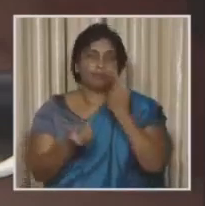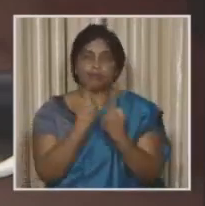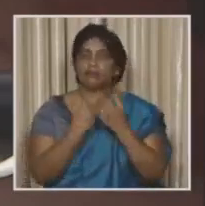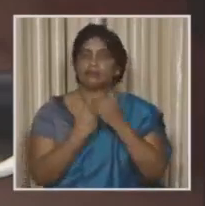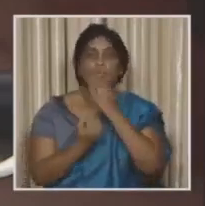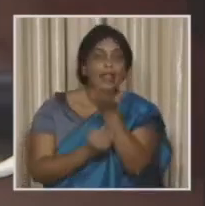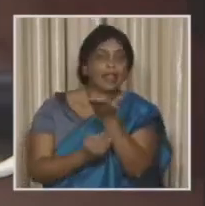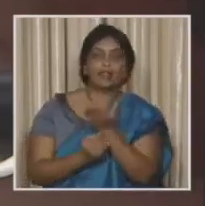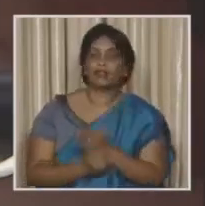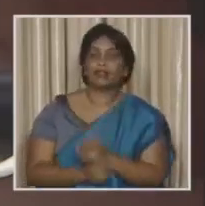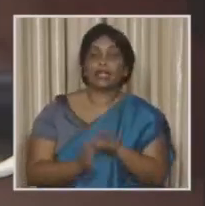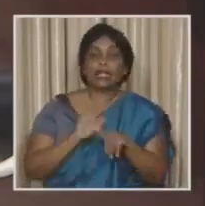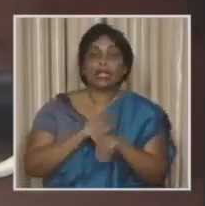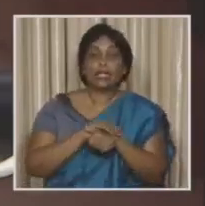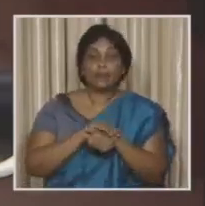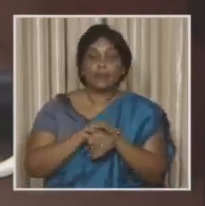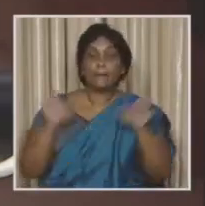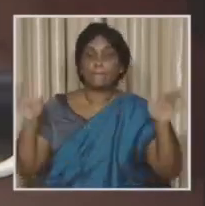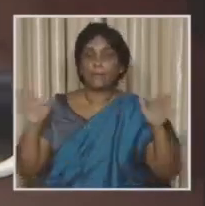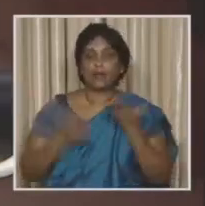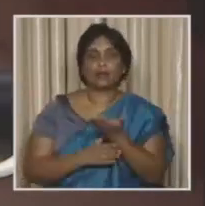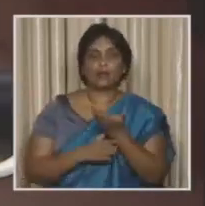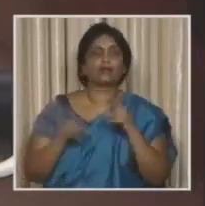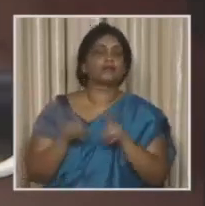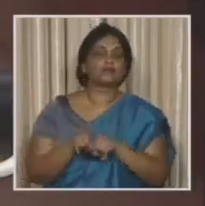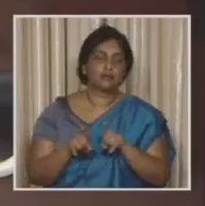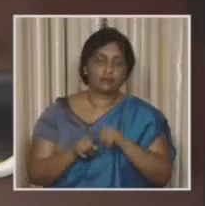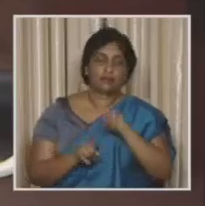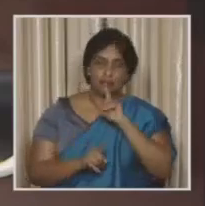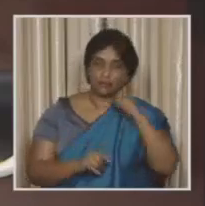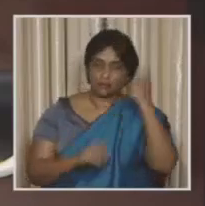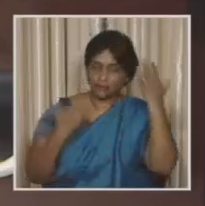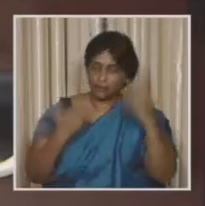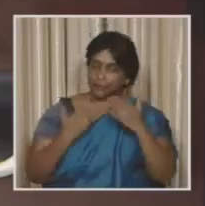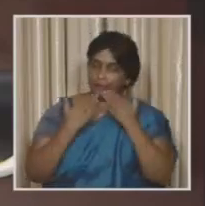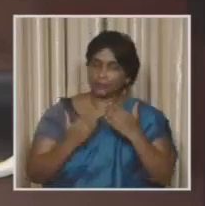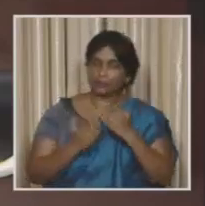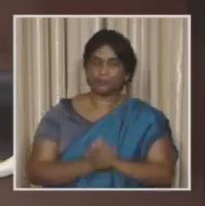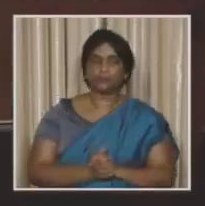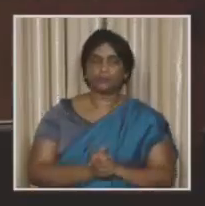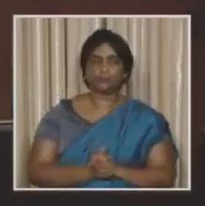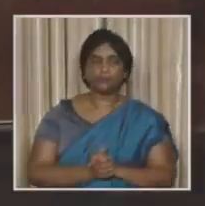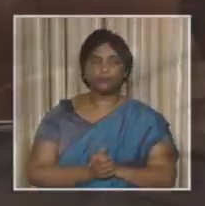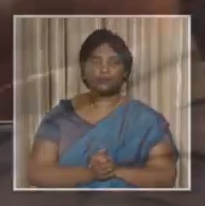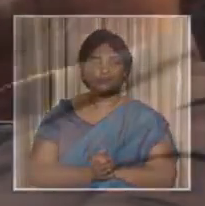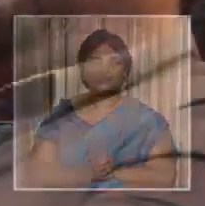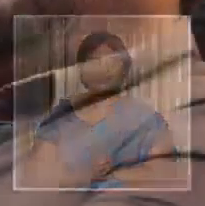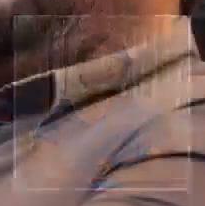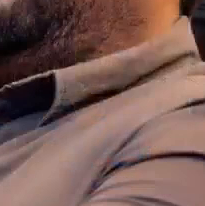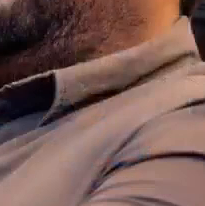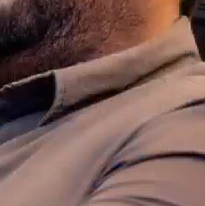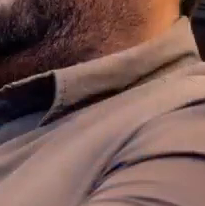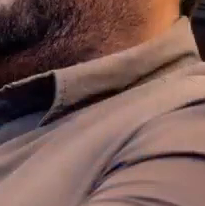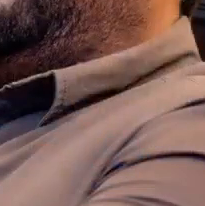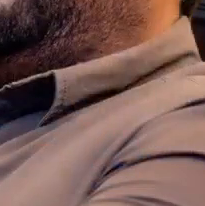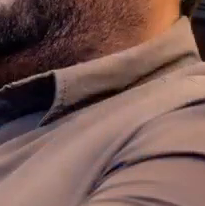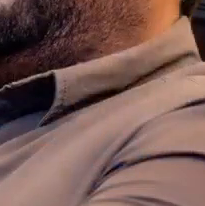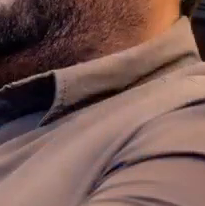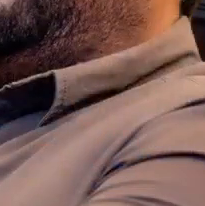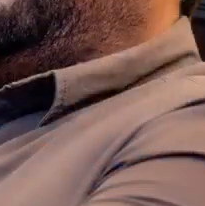ඉල්ලීම, ඉබ්බංගෙන් පියාට ඉල්ලීම වැනි කරුණක් ඉදිරි ඉල්ලමින් මා නතර වෙනවා බොහොම ස්තුතියි ගරු මන්ත්‍රීතුමිනි. ඔව් මන්ත්‍රීතුමා ඔබතුමා